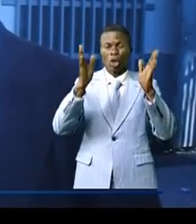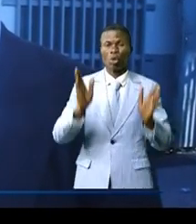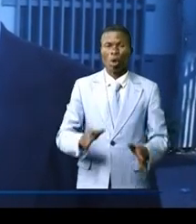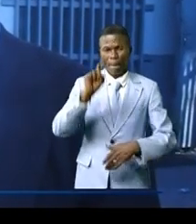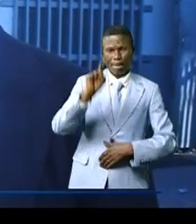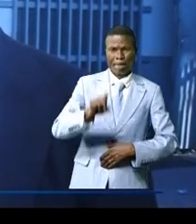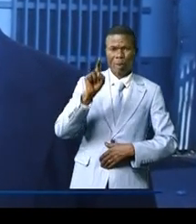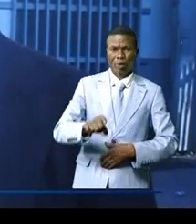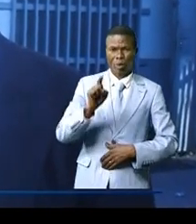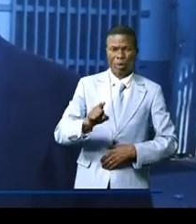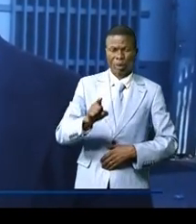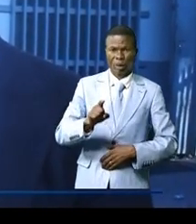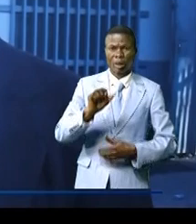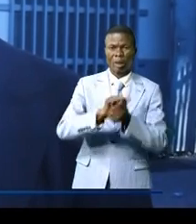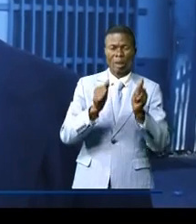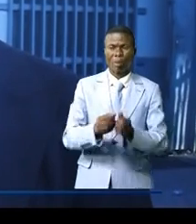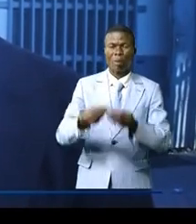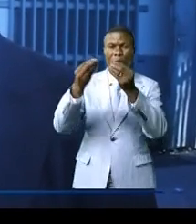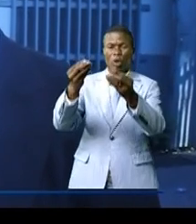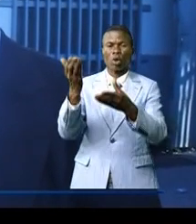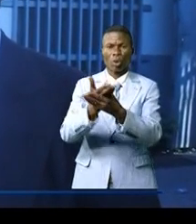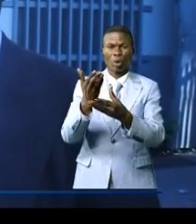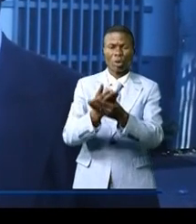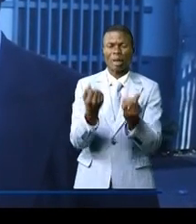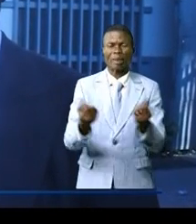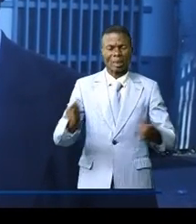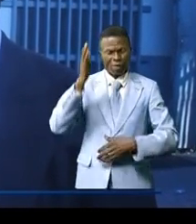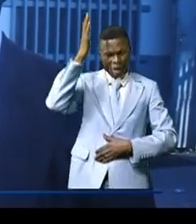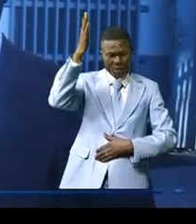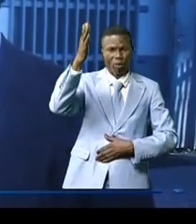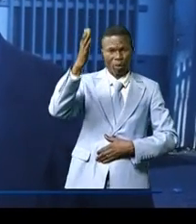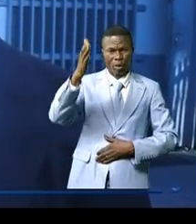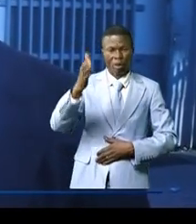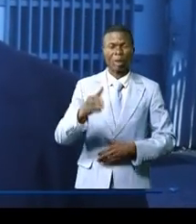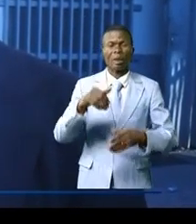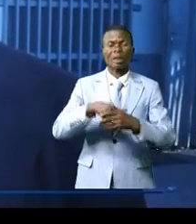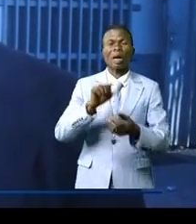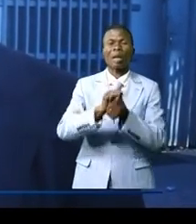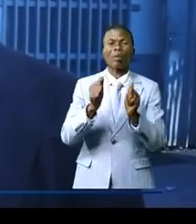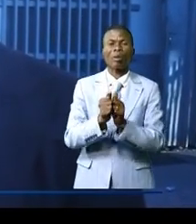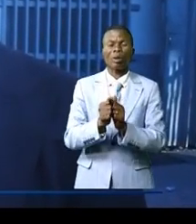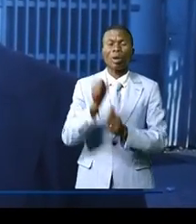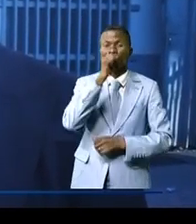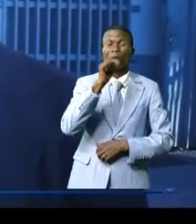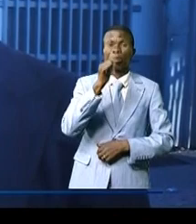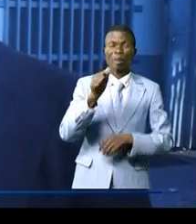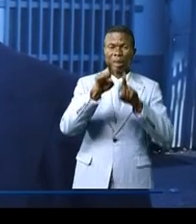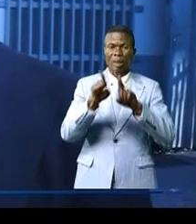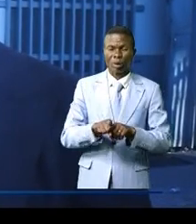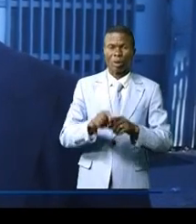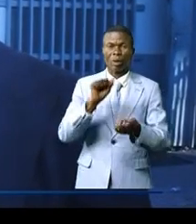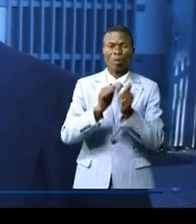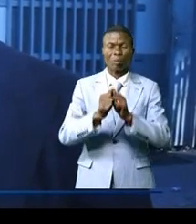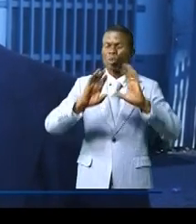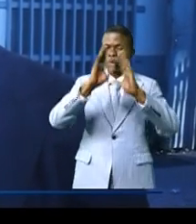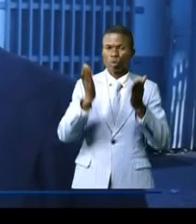besoin davantage de se mettre à jour et de renforcer leurs capacités, non seulement dans le secteur de la musique, mais également dans tous les